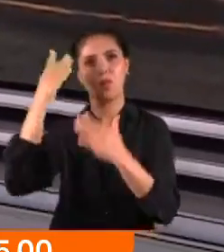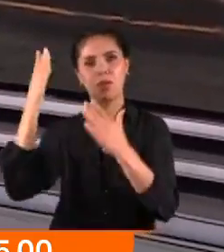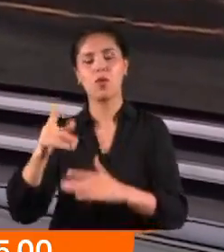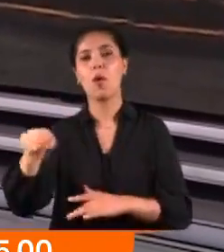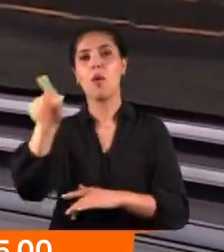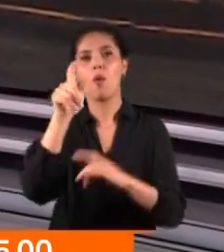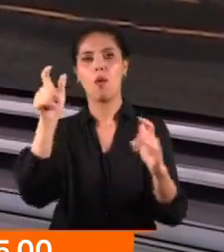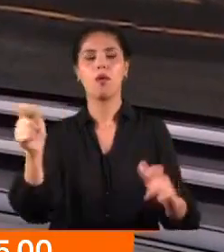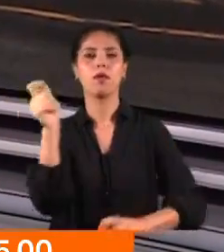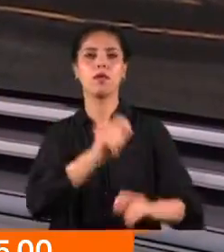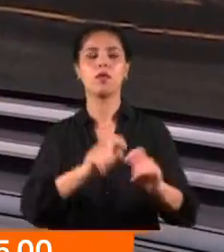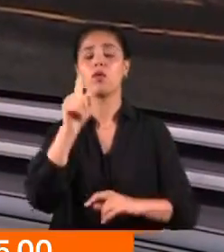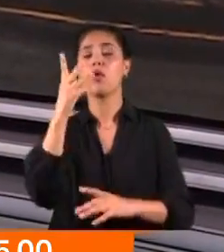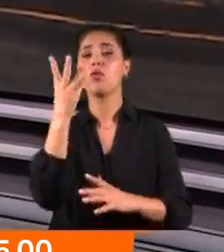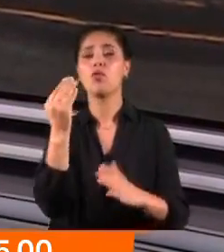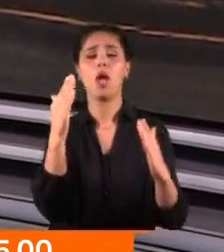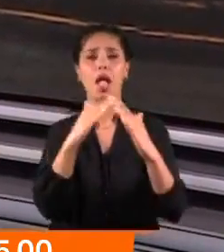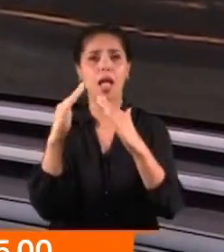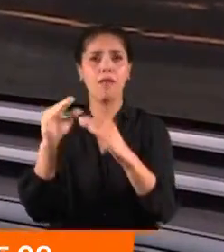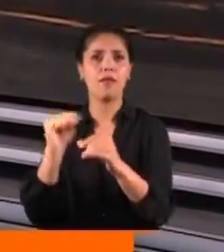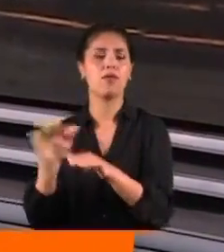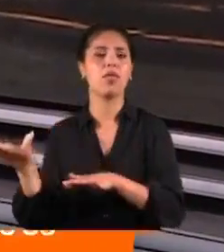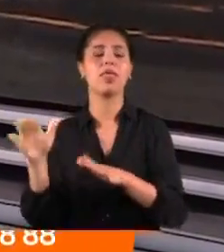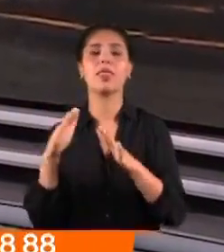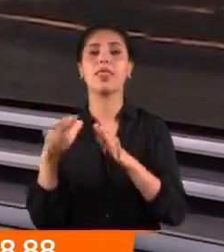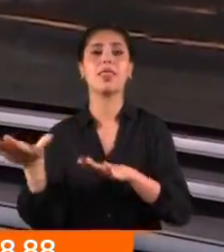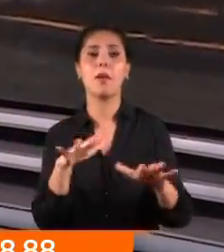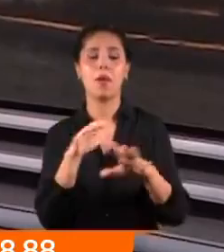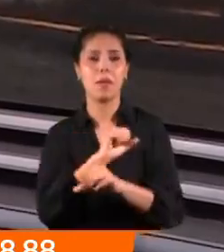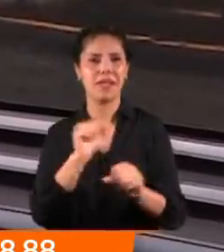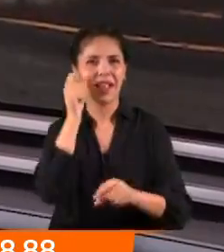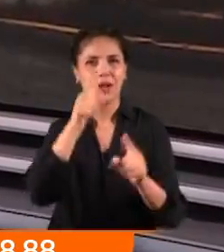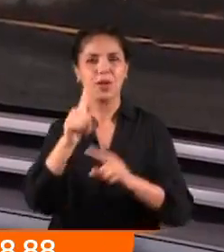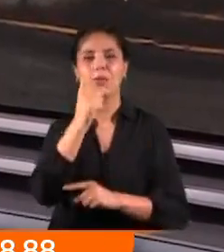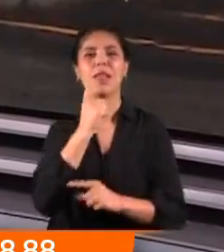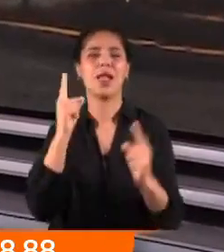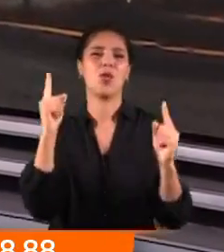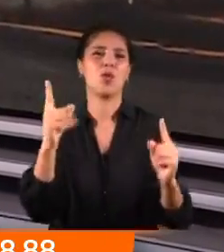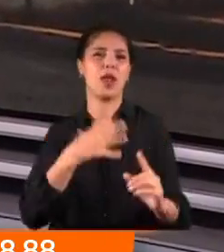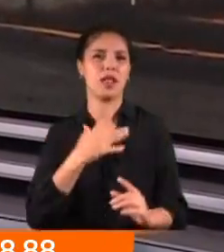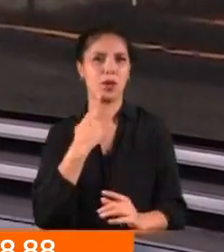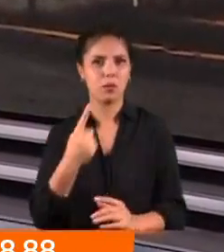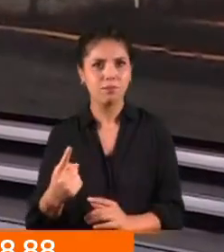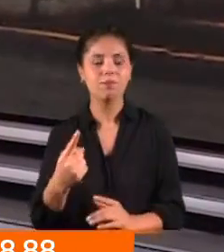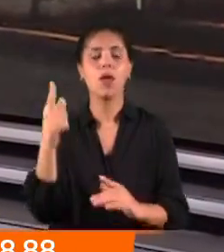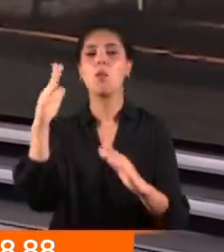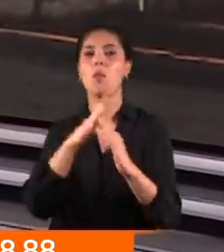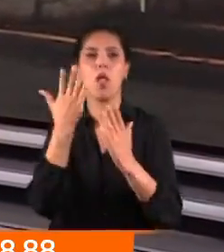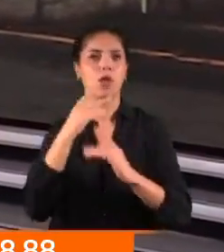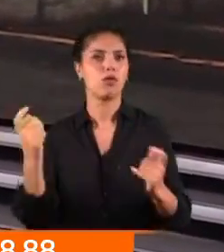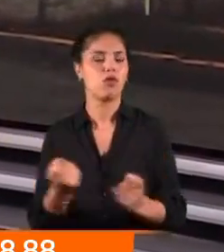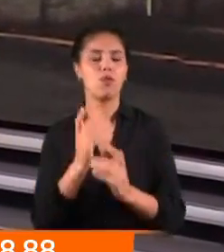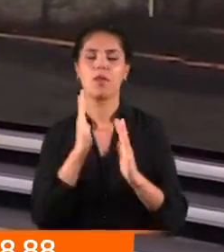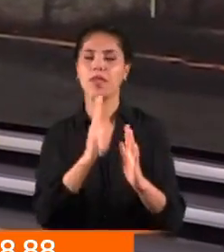Erdoğan bölgeye inşa edilecek 10 binlerce konut için depremzedelerden 1 yıl süre istemişti. Aralıksız bir çalışma yürütüldü bölgede,